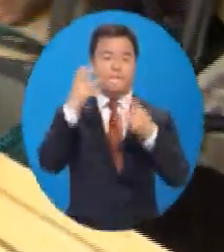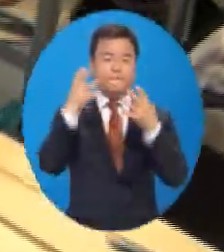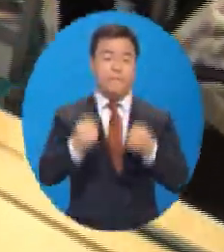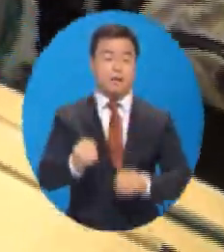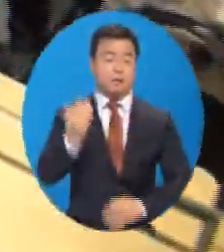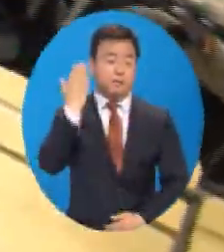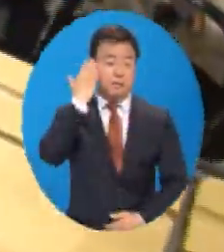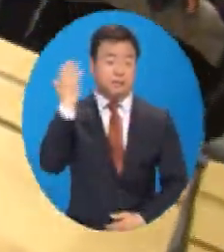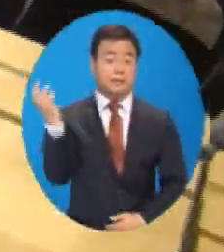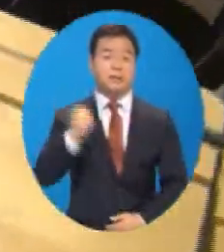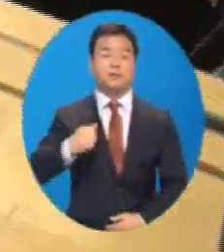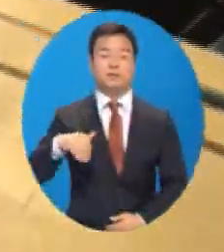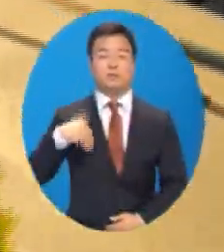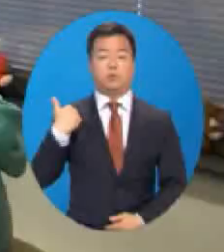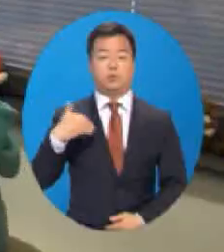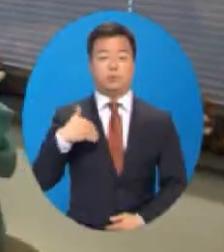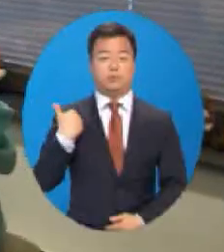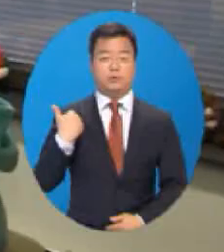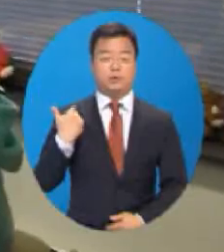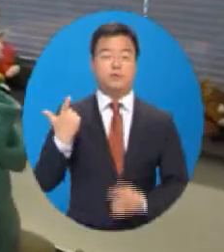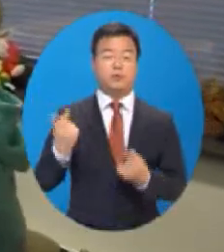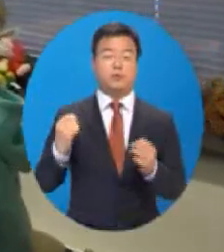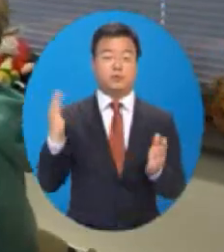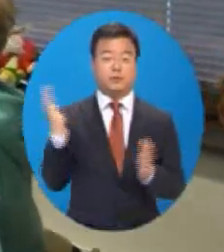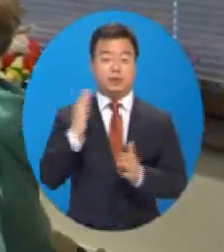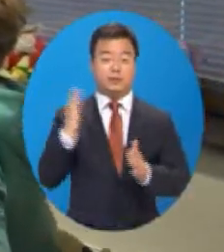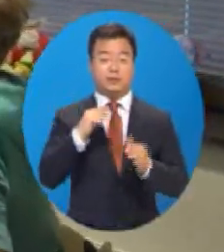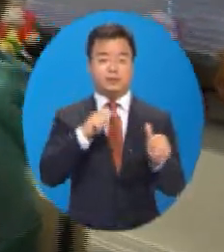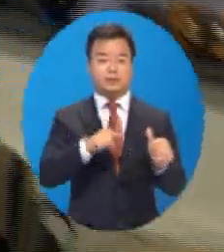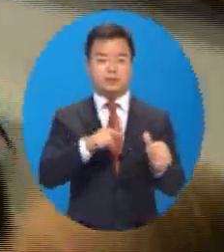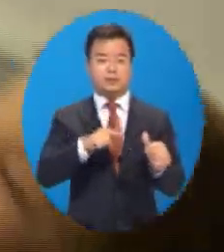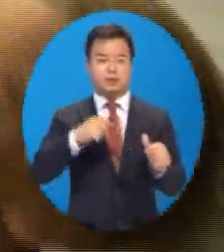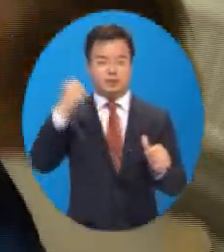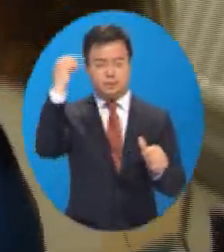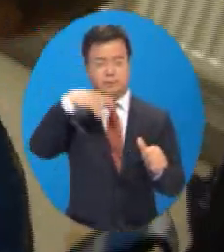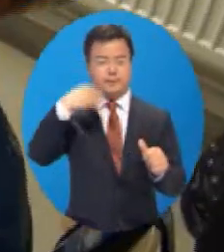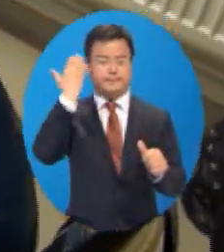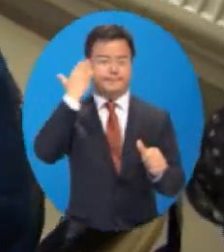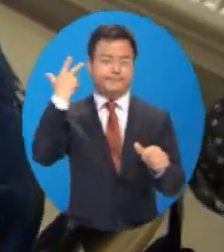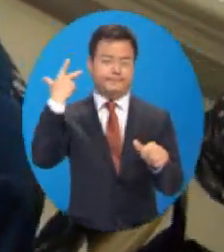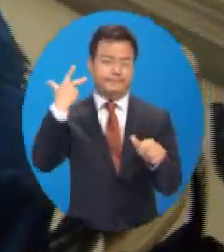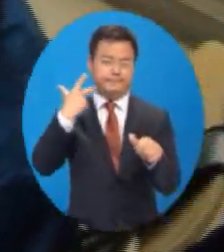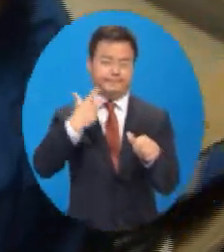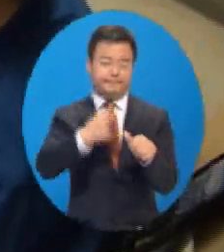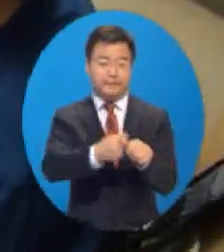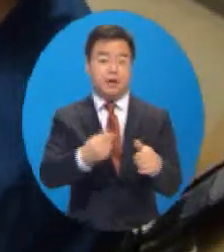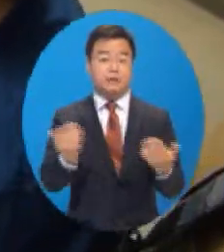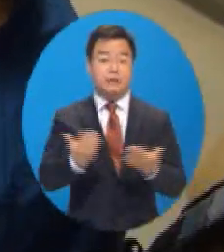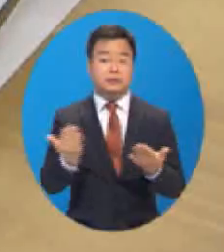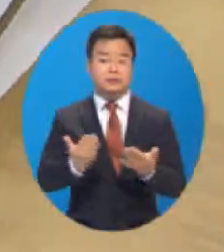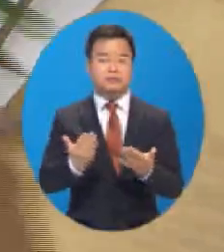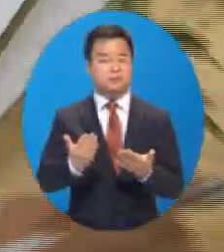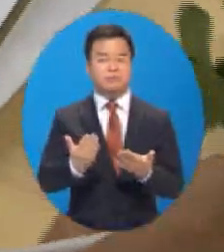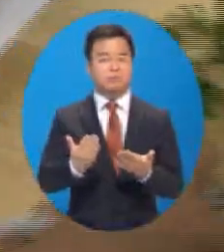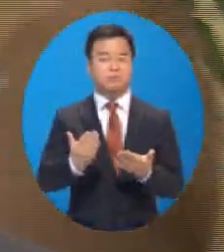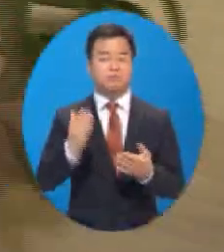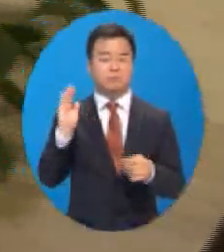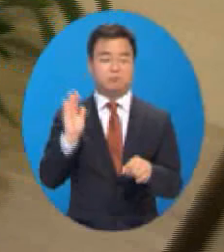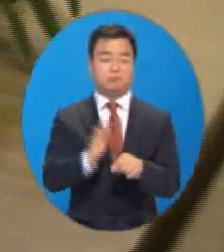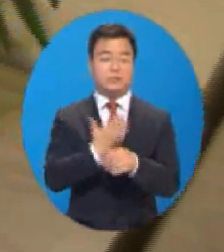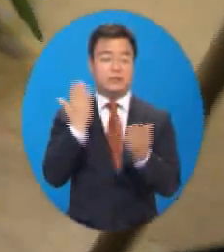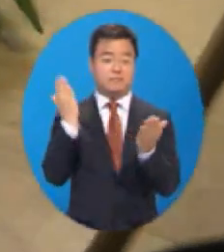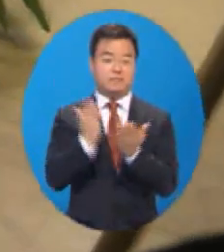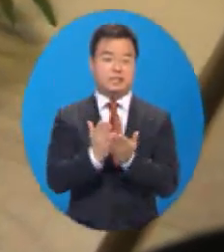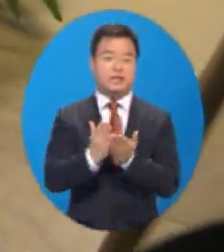모릅니다. 이런 학생들에게 일방적인 지식의 주입은 오히려 비교육적이 될 것이라는 게 미래